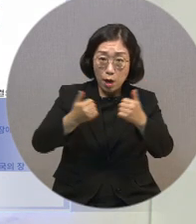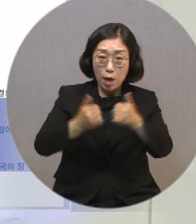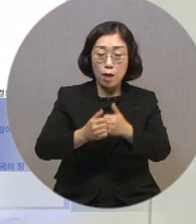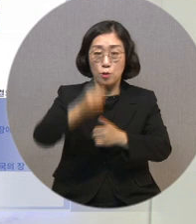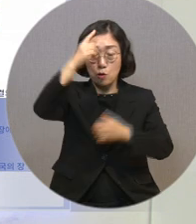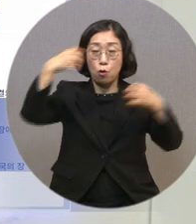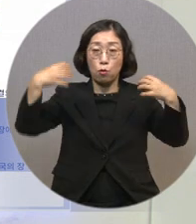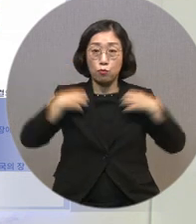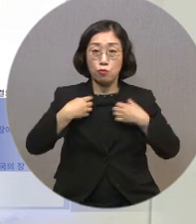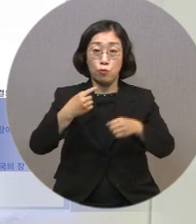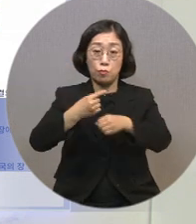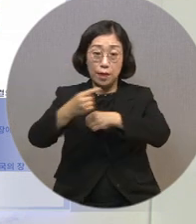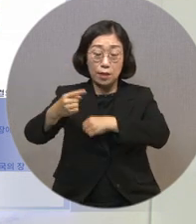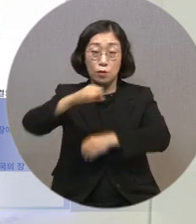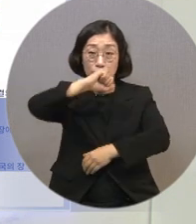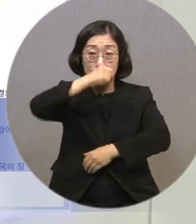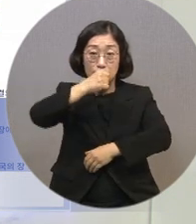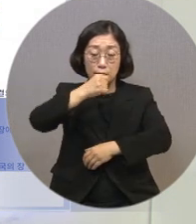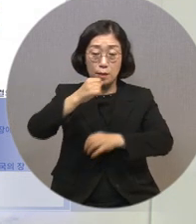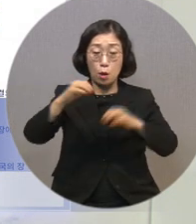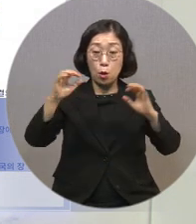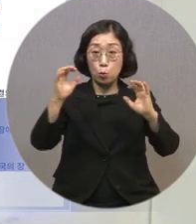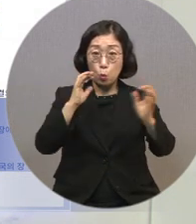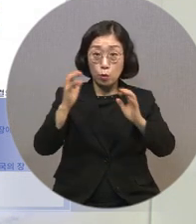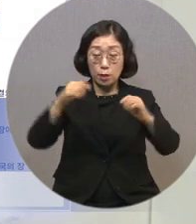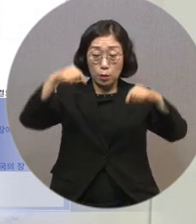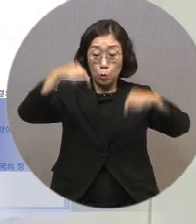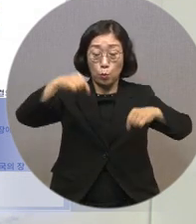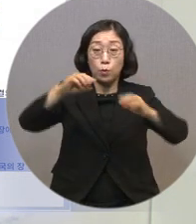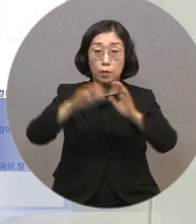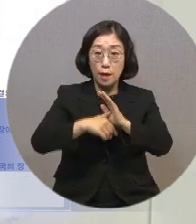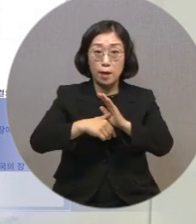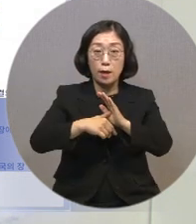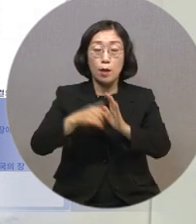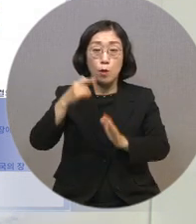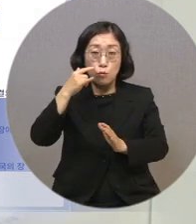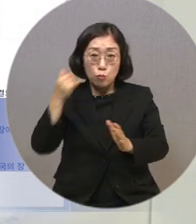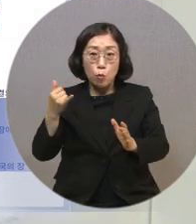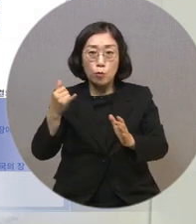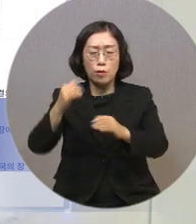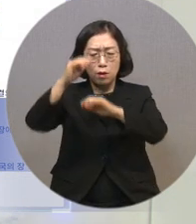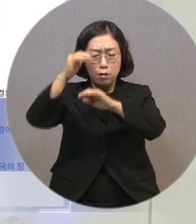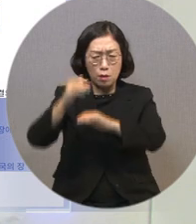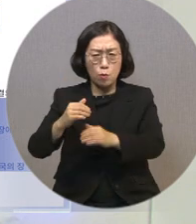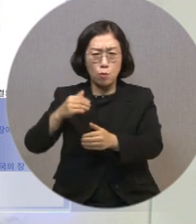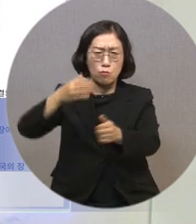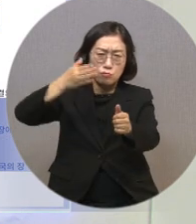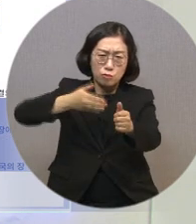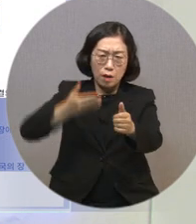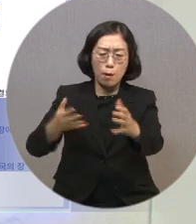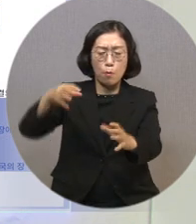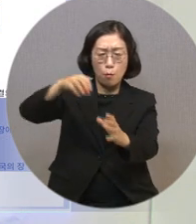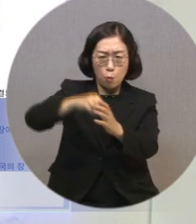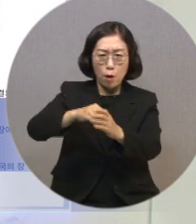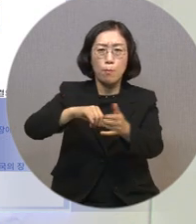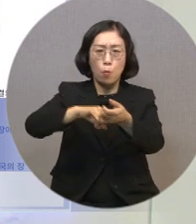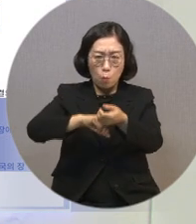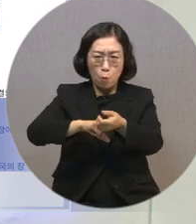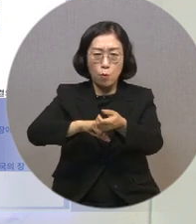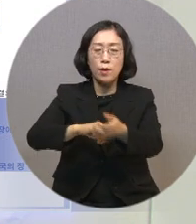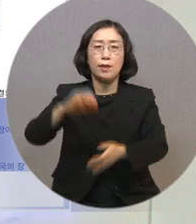2025년도 예산 논의 과정에서 장애인 부모들의 의견을 적극 반영하는 모습을 보여주길